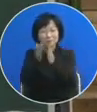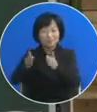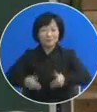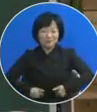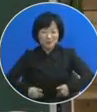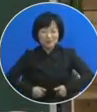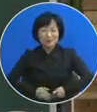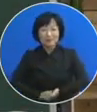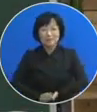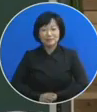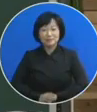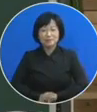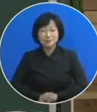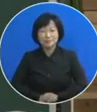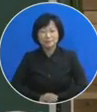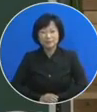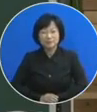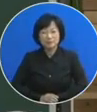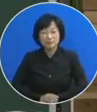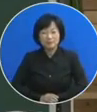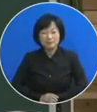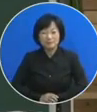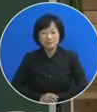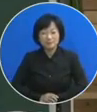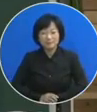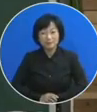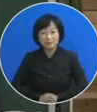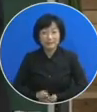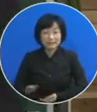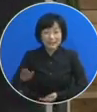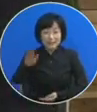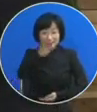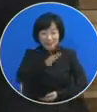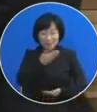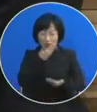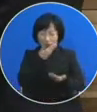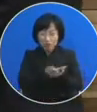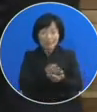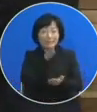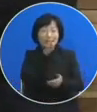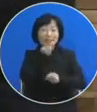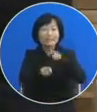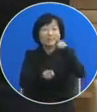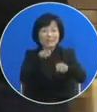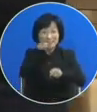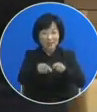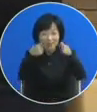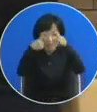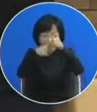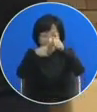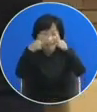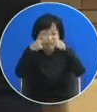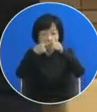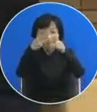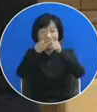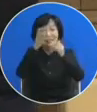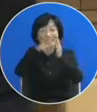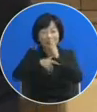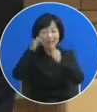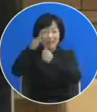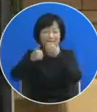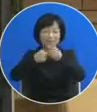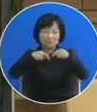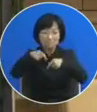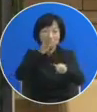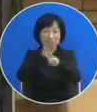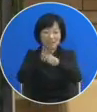이제는 여러분들이 중요한 실천 세 가지 할 때 하나님은 역사하시게 돼 있어요. And now, when you have these three very important applications,